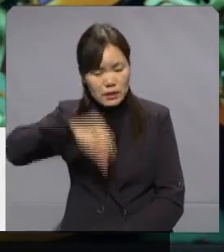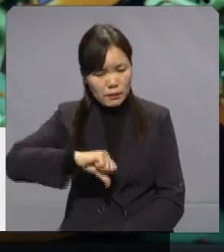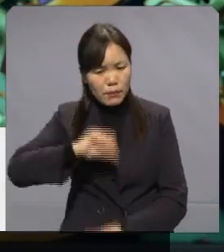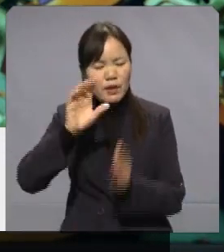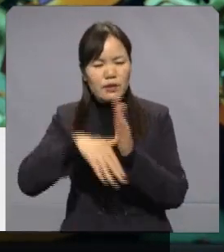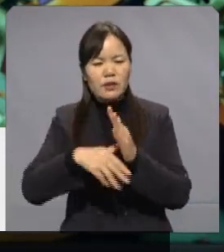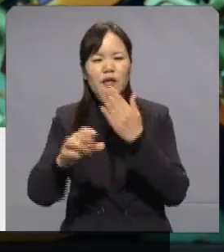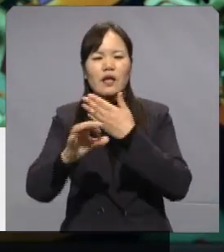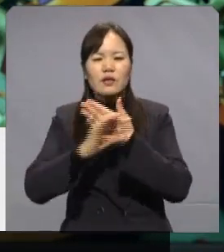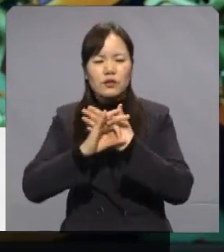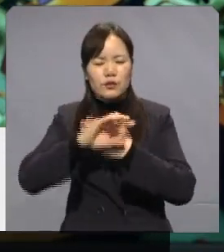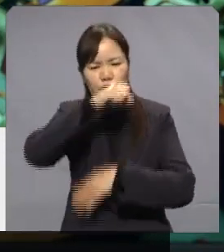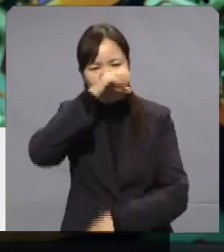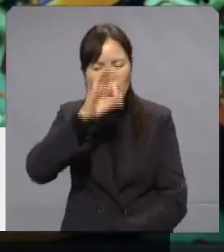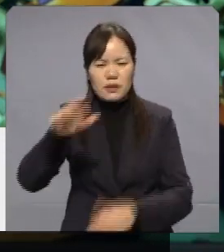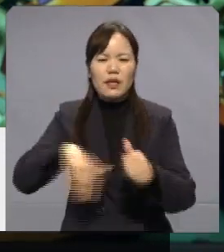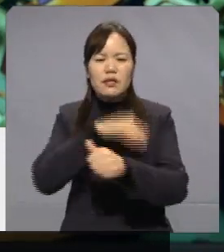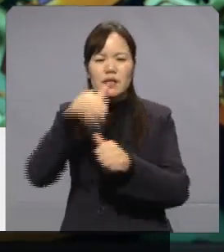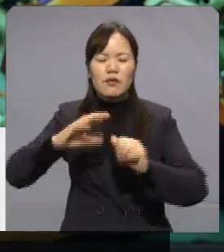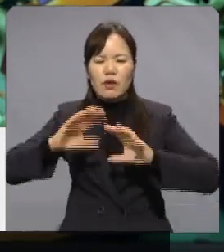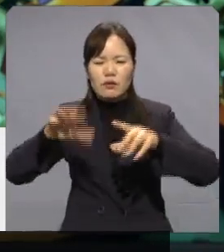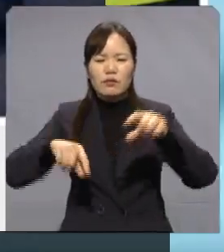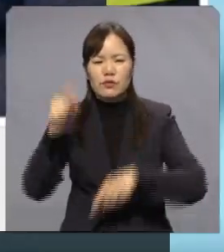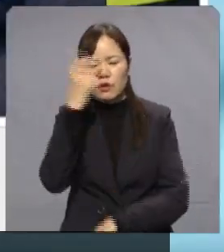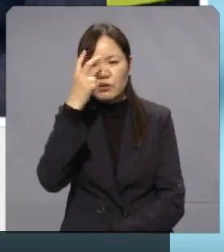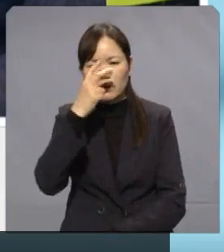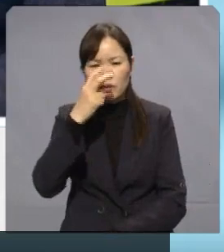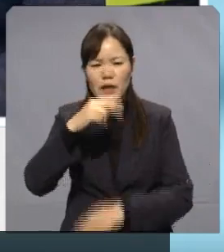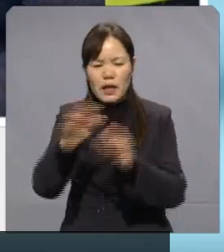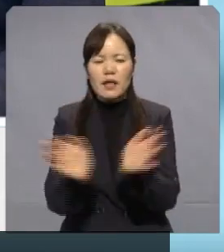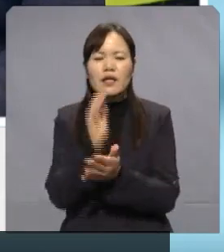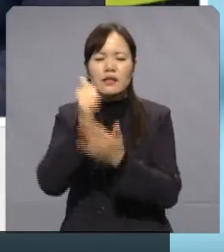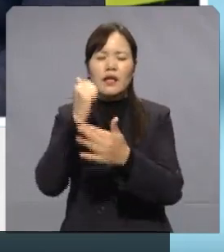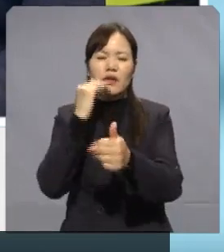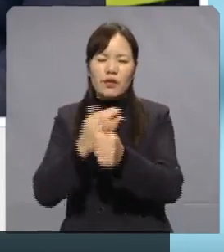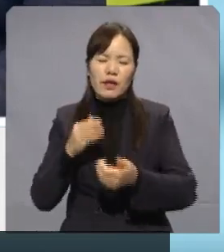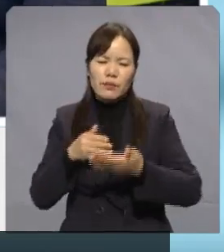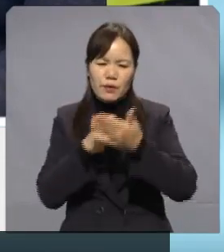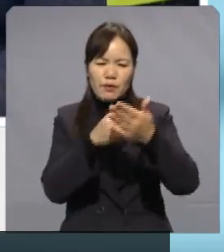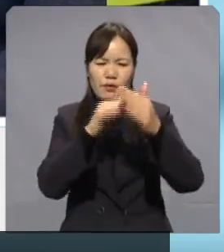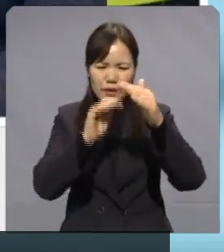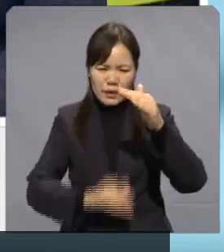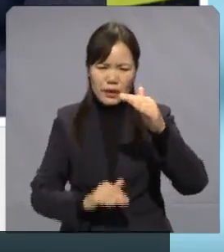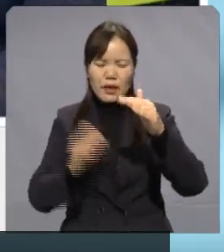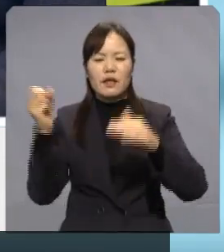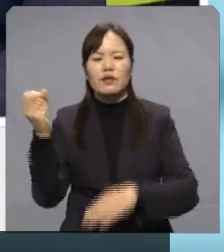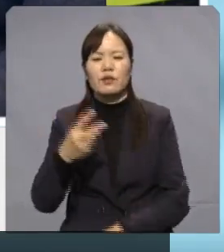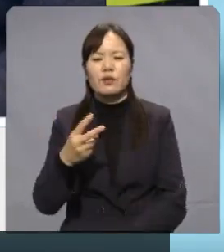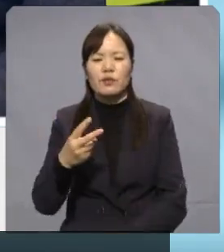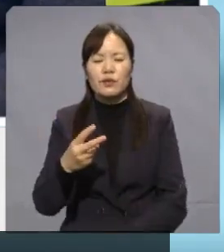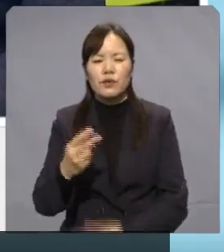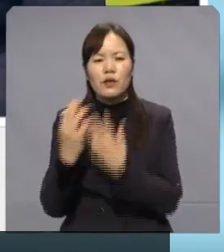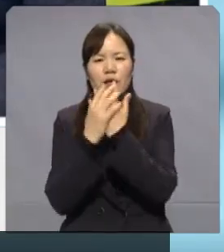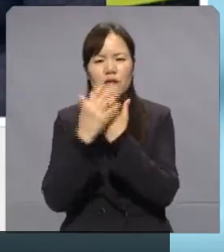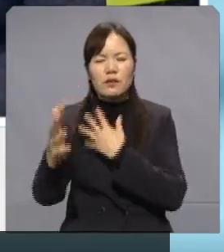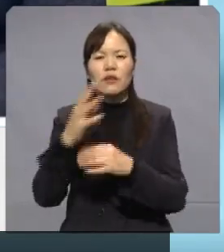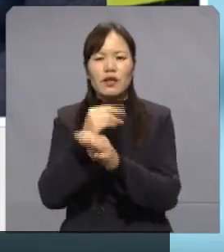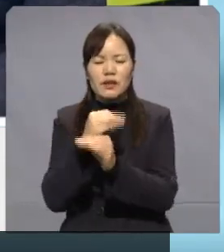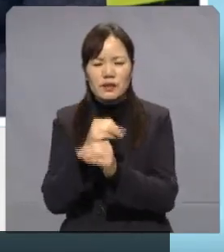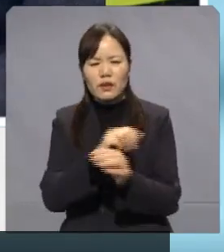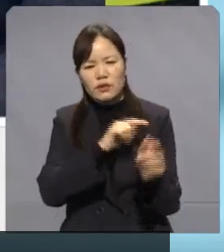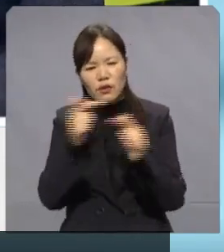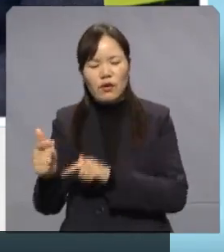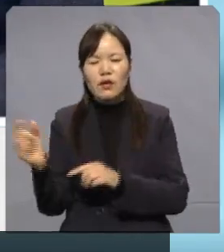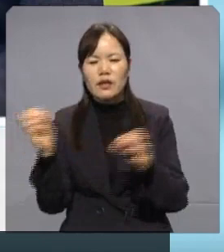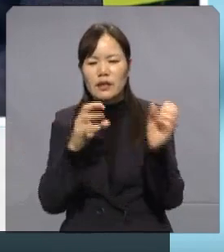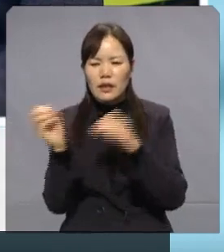준예산 정국이라든지 또는 국정조사 또 장관해임 건의안 향후 전당대회 일정 뭐 여러 가지